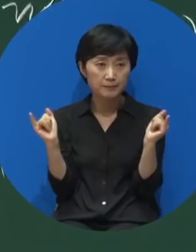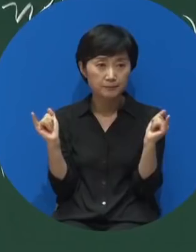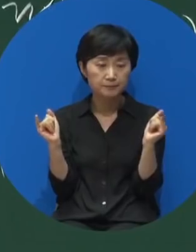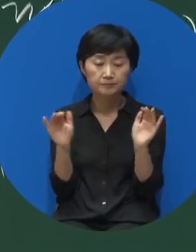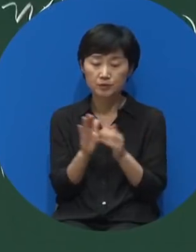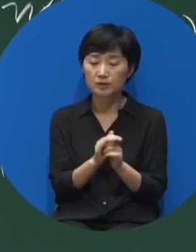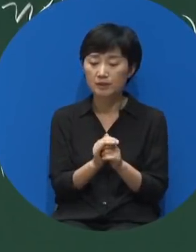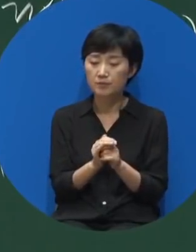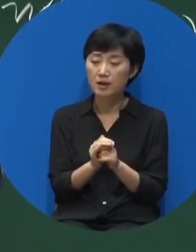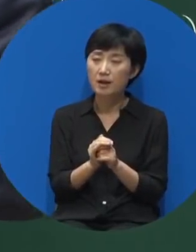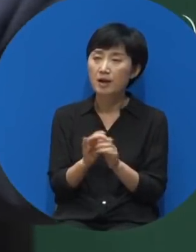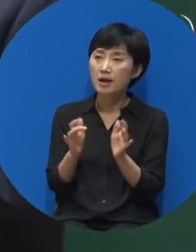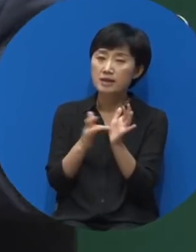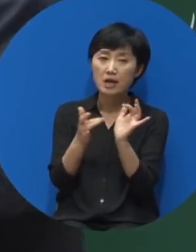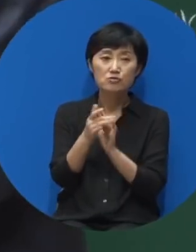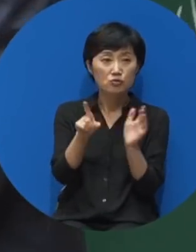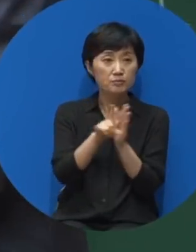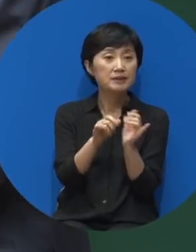돼요.